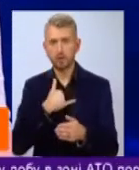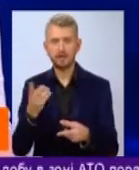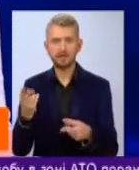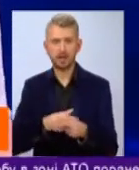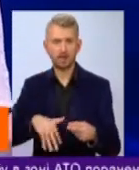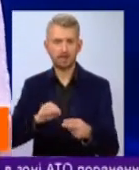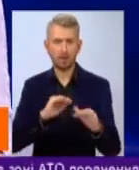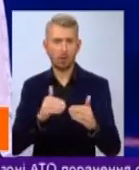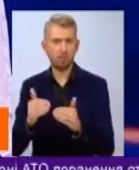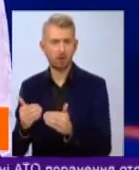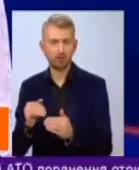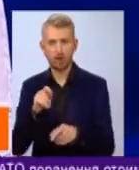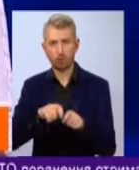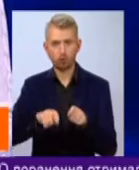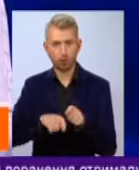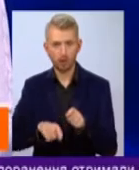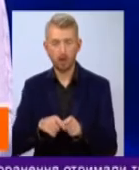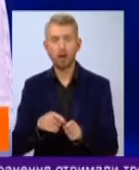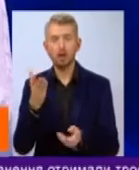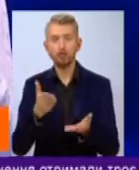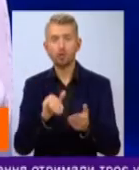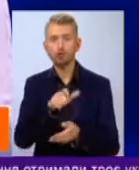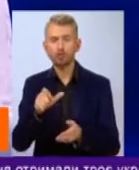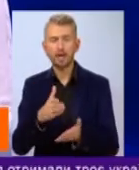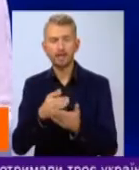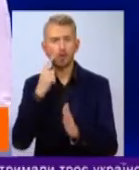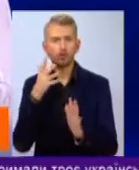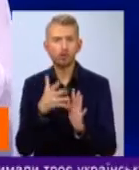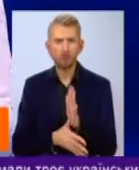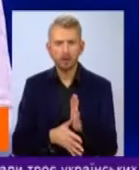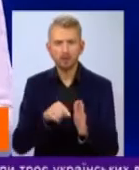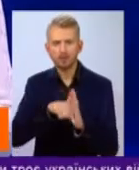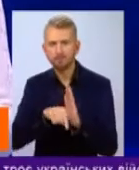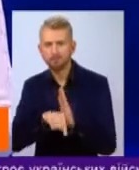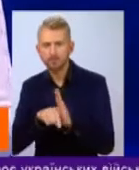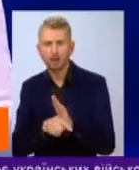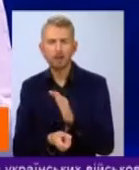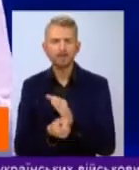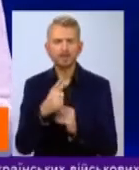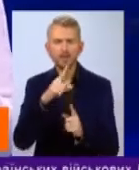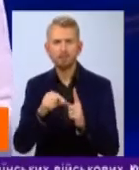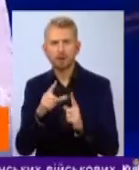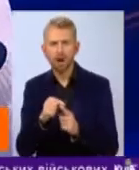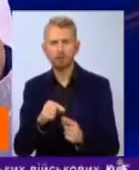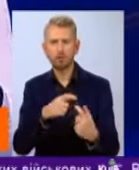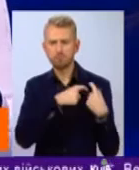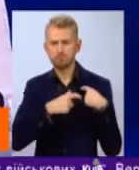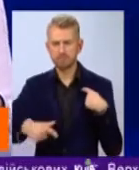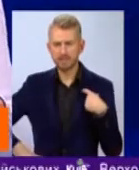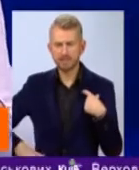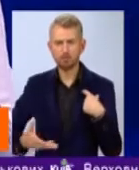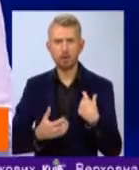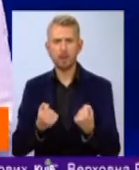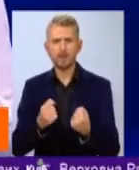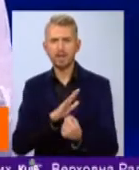ці обмеження і контроль. А якщо в людей є розуміння процесу і звідки випливає це правило пристібуватися, не тримати